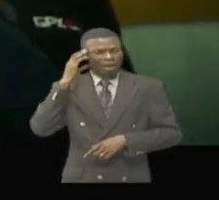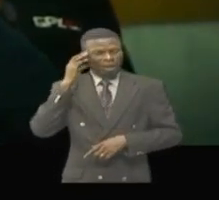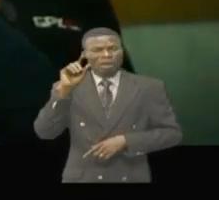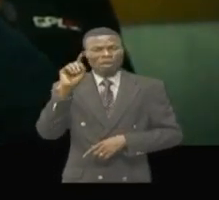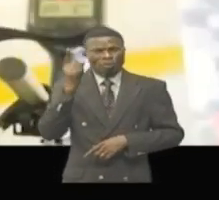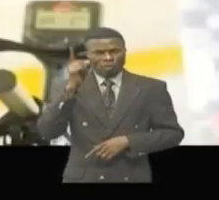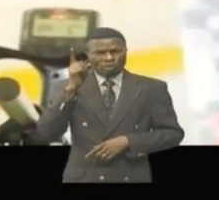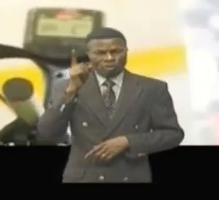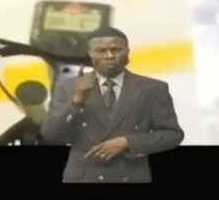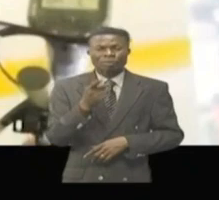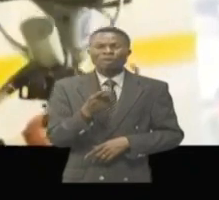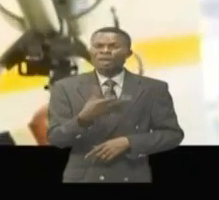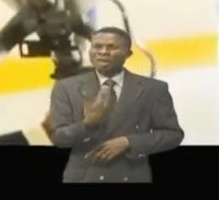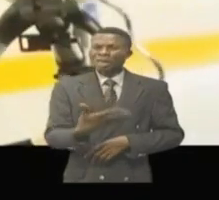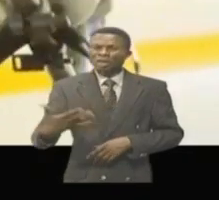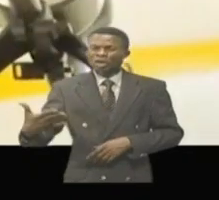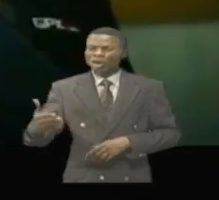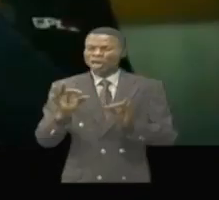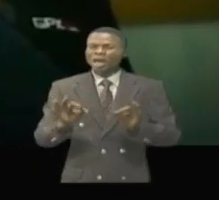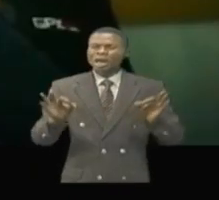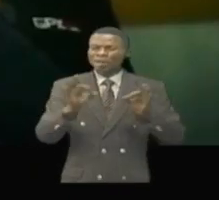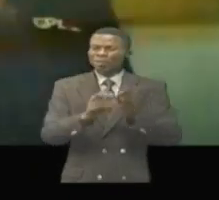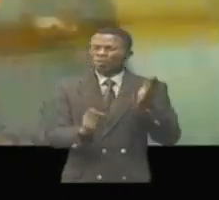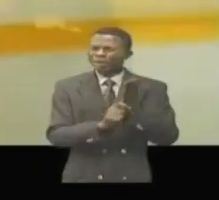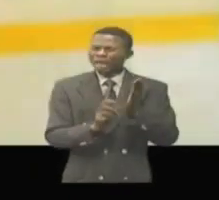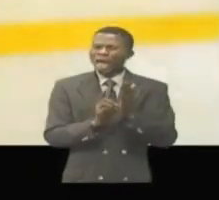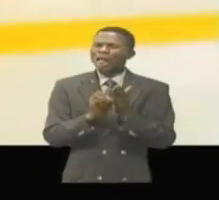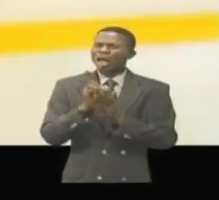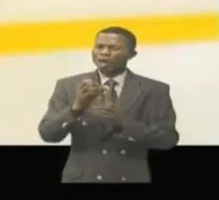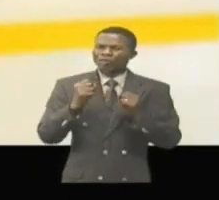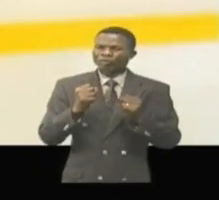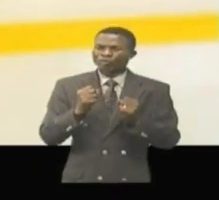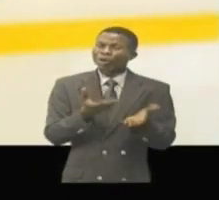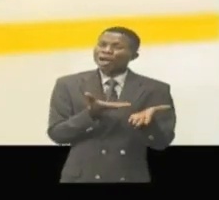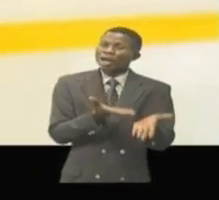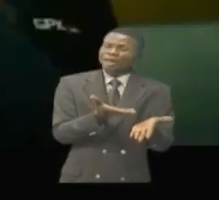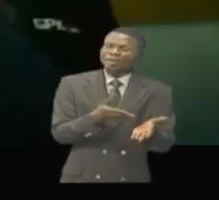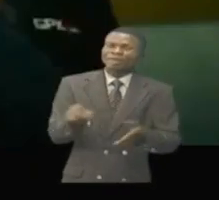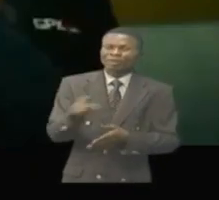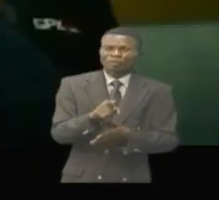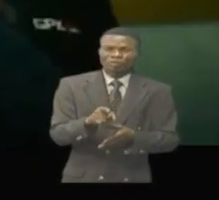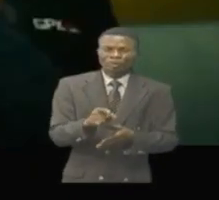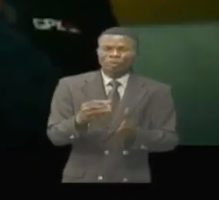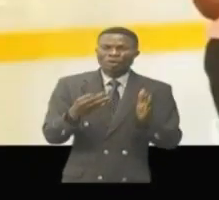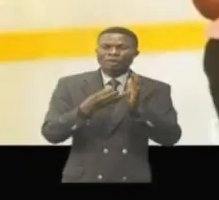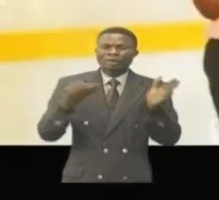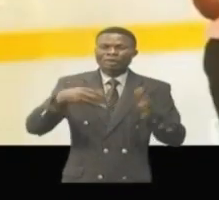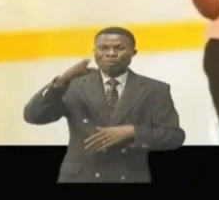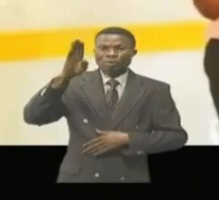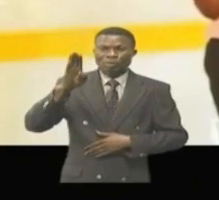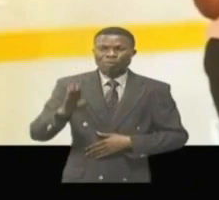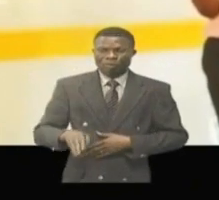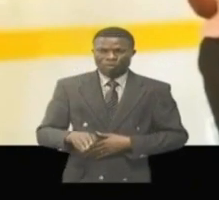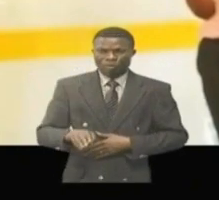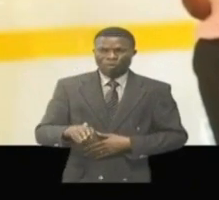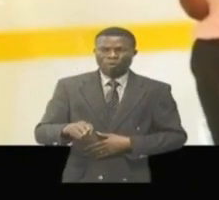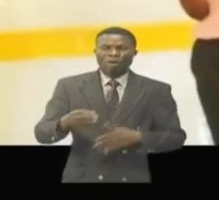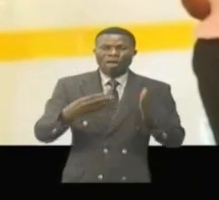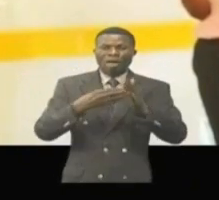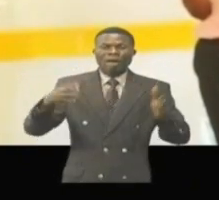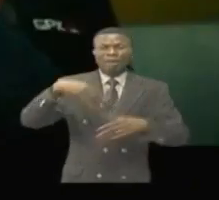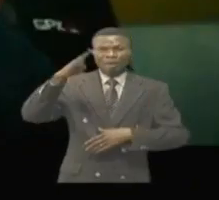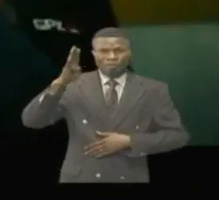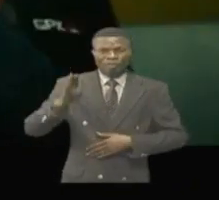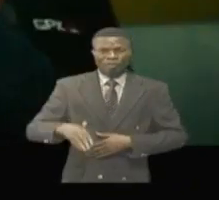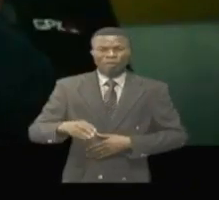un instrument de technologie très avancé pouvant faciliter à 70 voire 80%